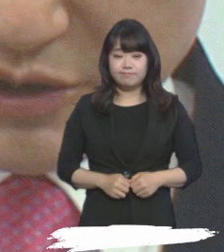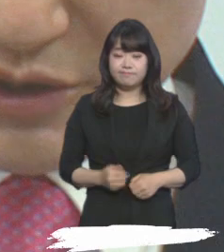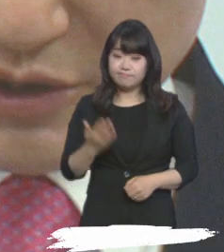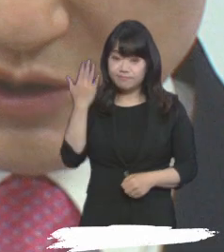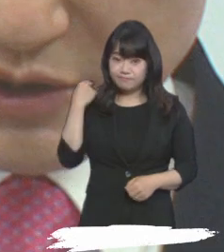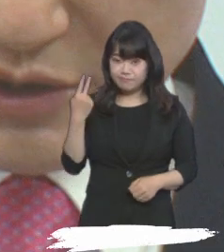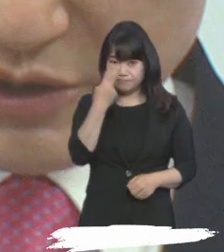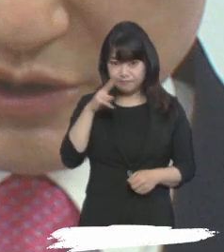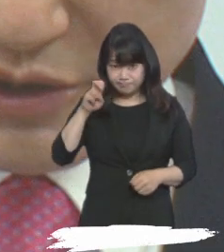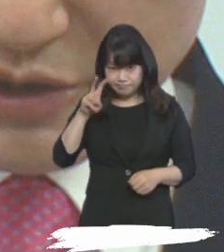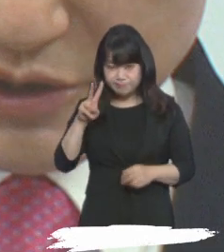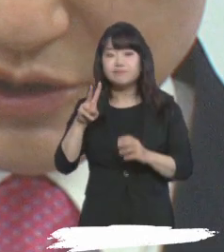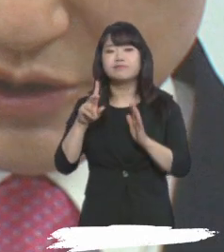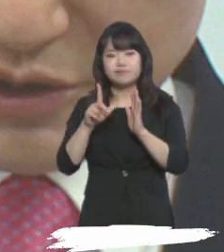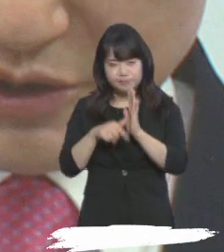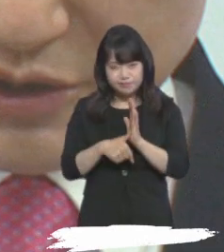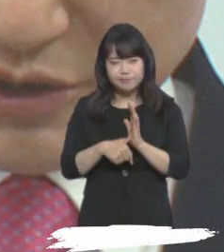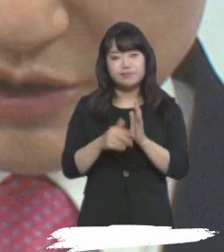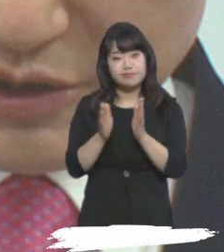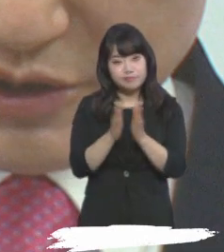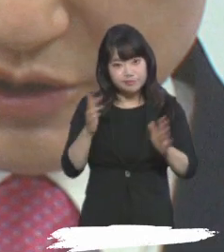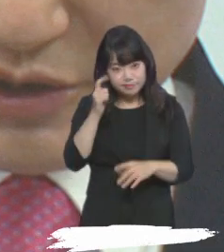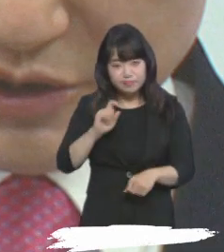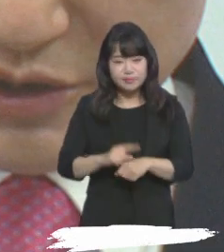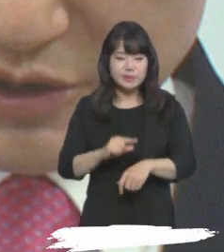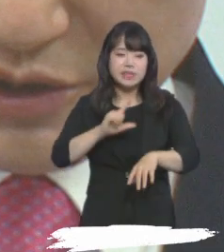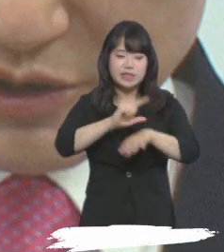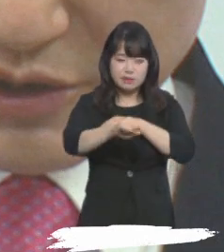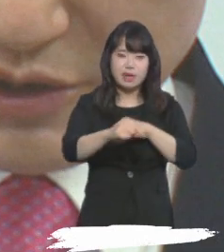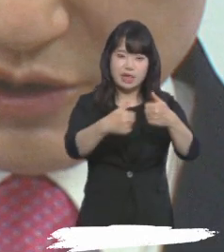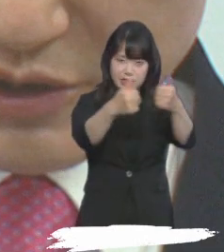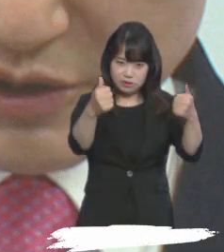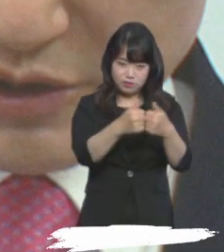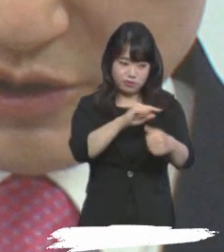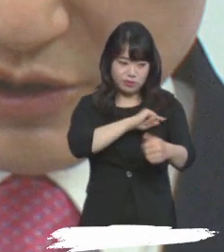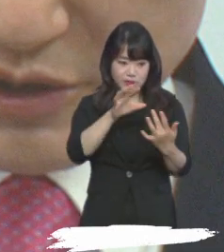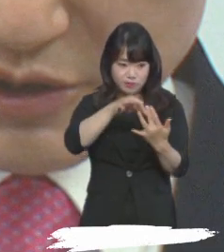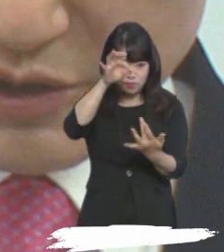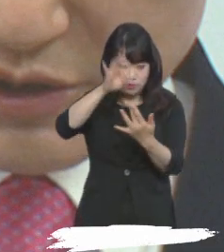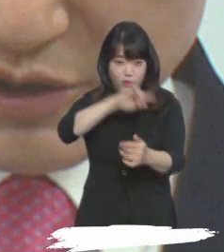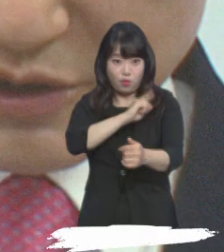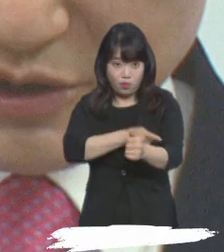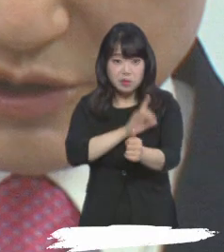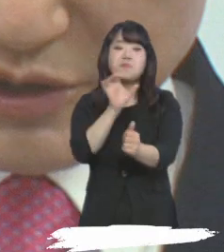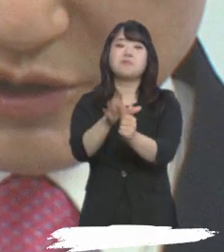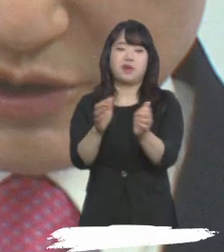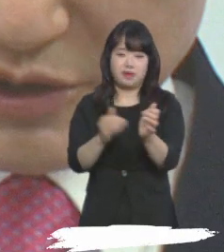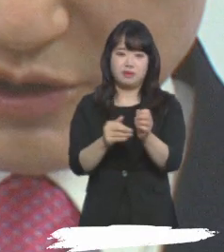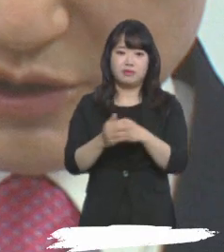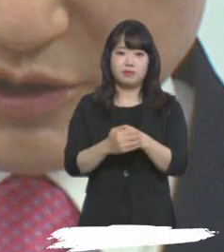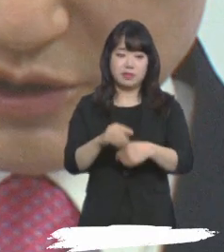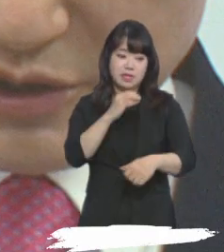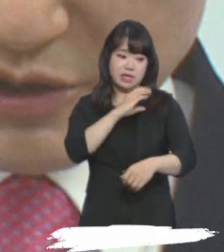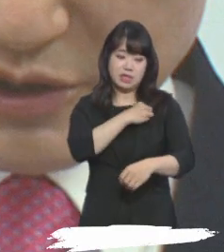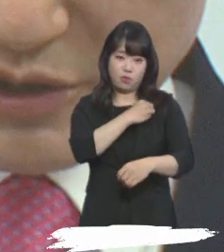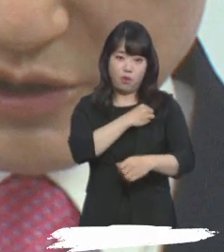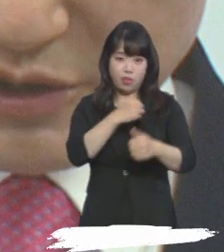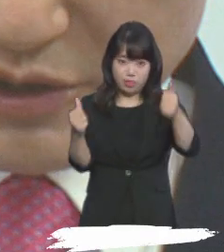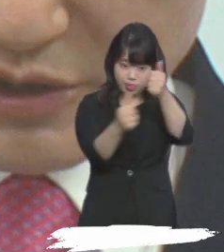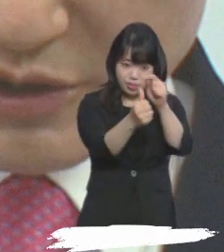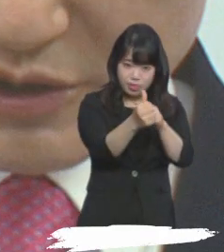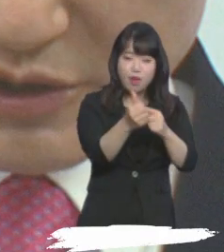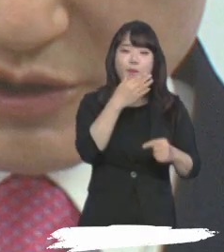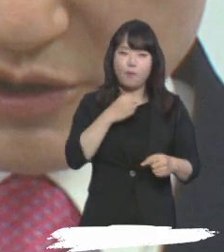지난 2022년부터 지방의회 인사권 독립이 시행됐습니다. 여기에는 기초의원의 의정활동을 돕도록